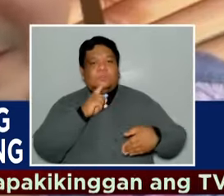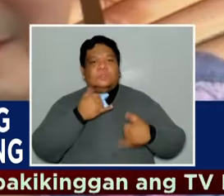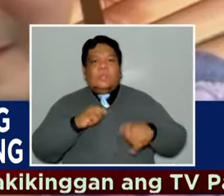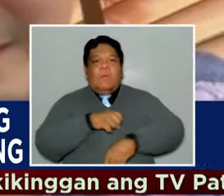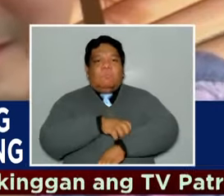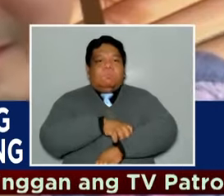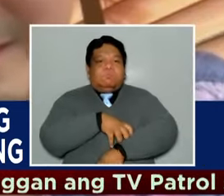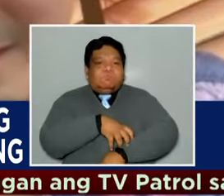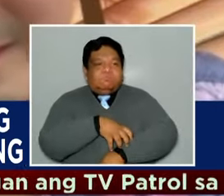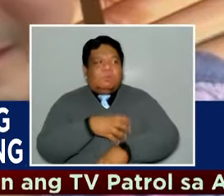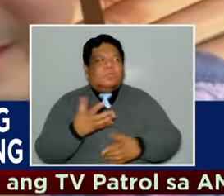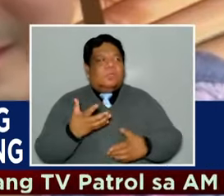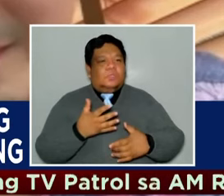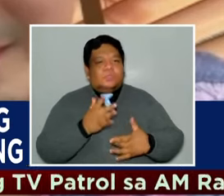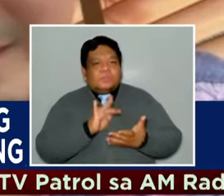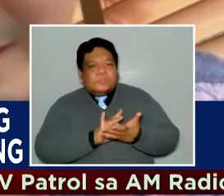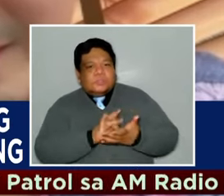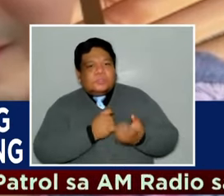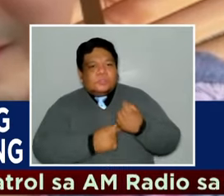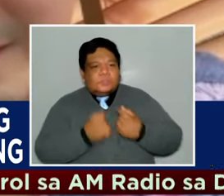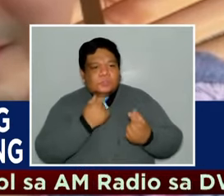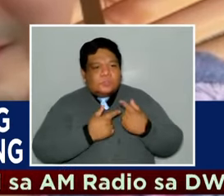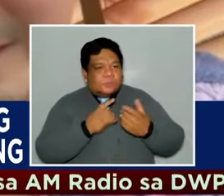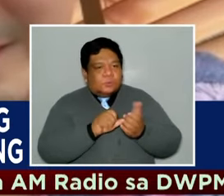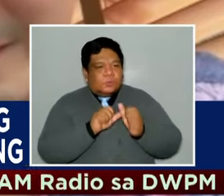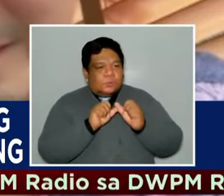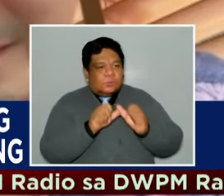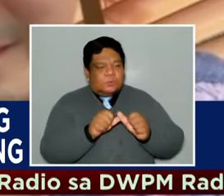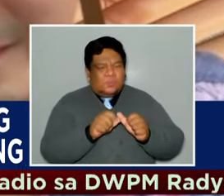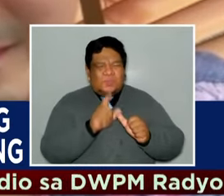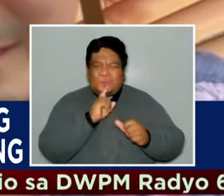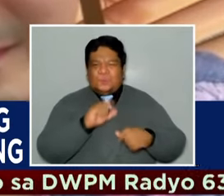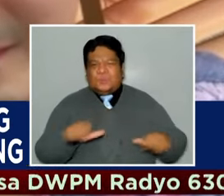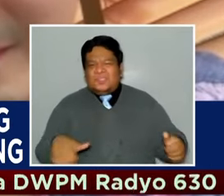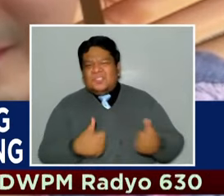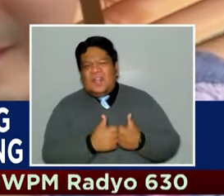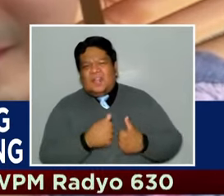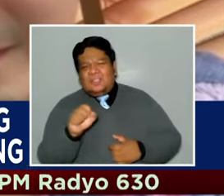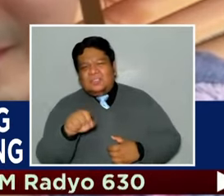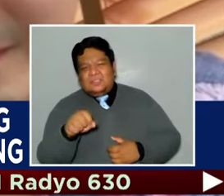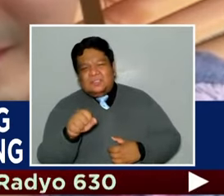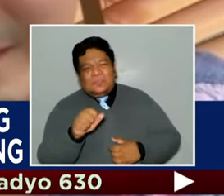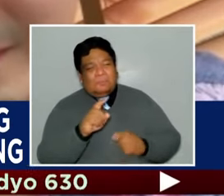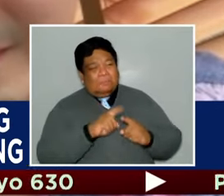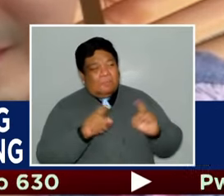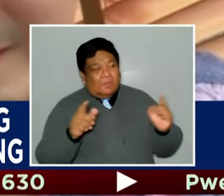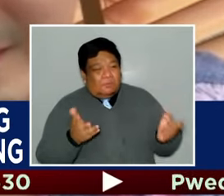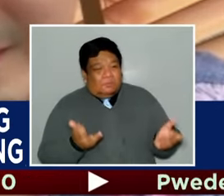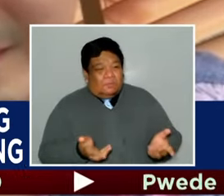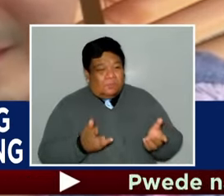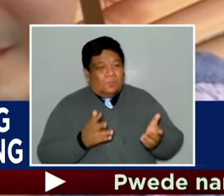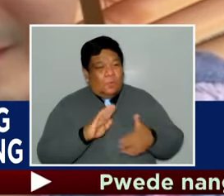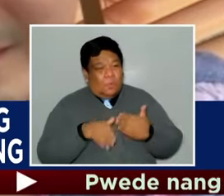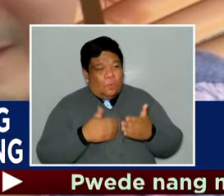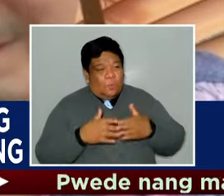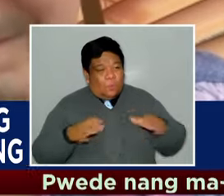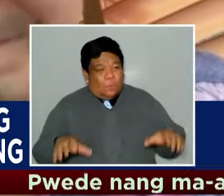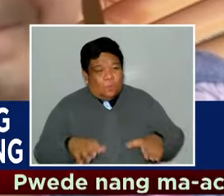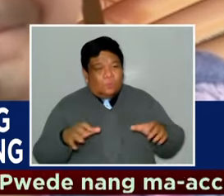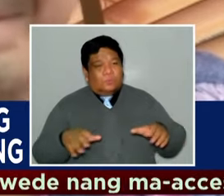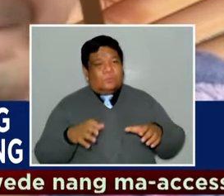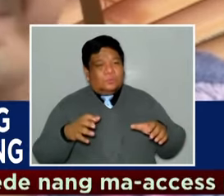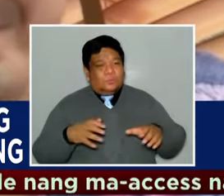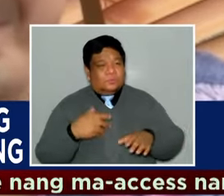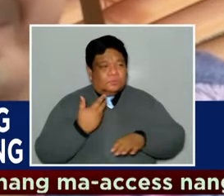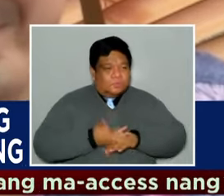was a bit challenging for me, but given parang all that hard work and effort really paid off. Na I